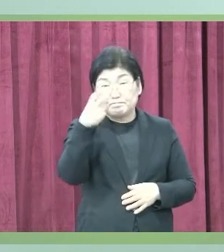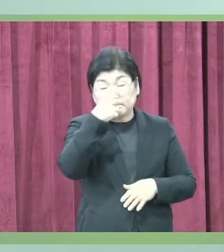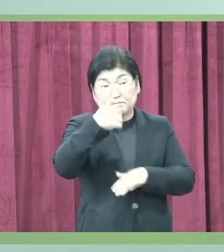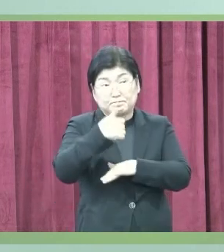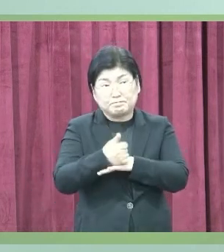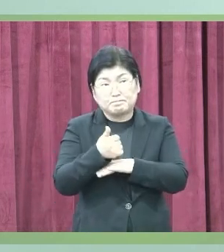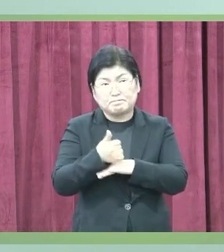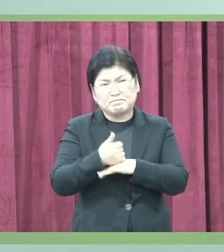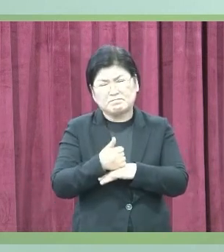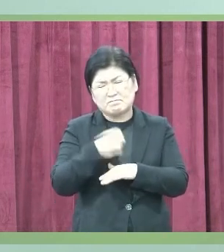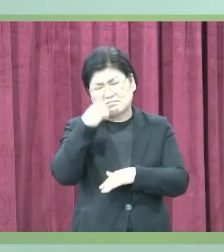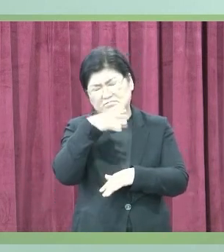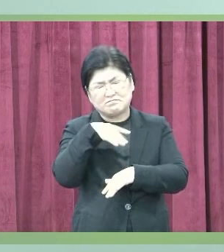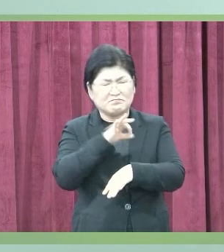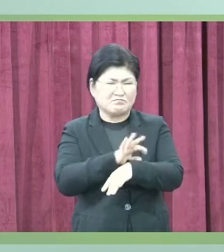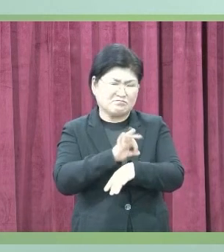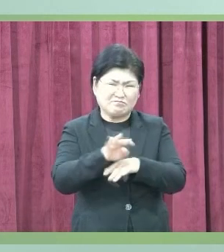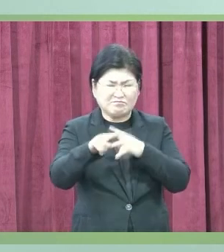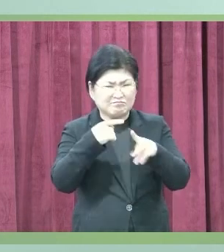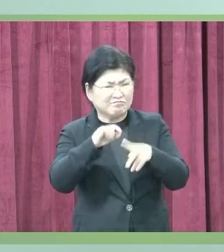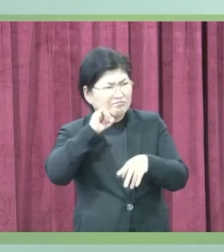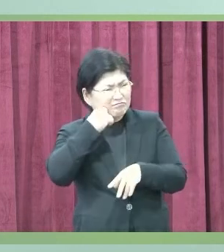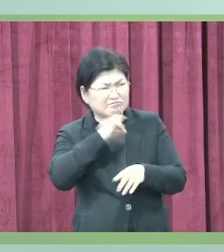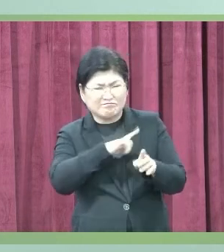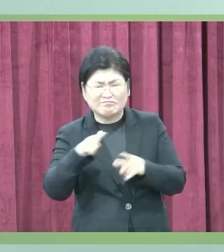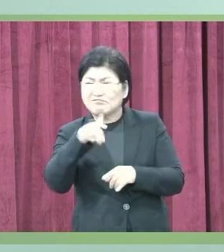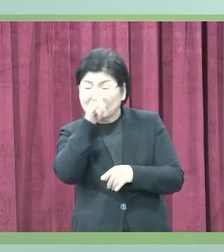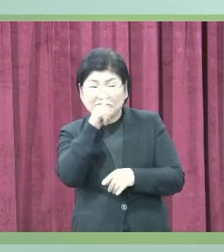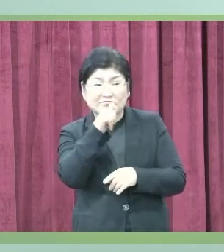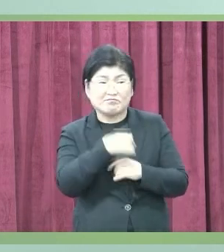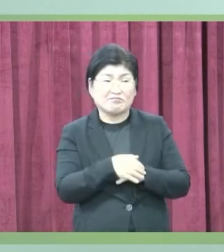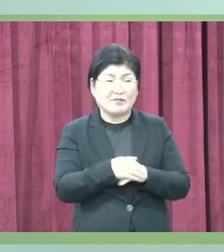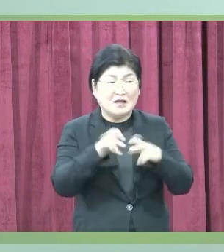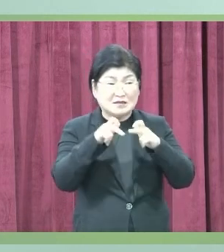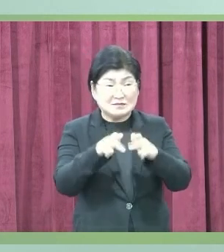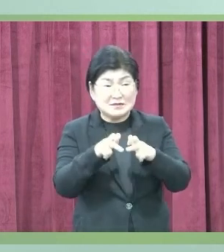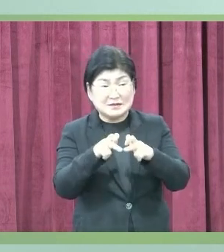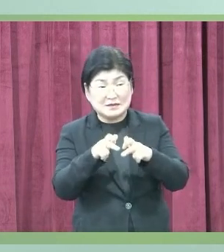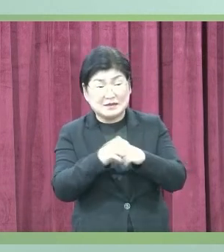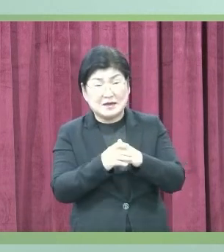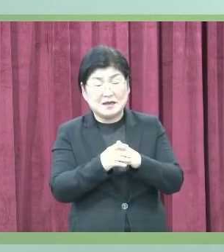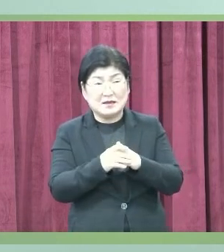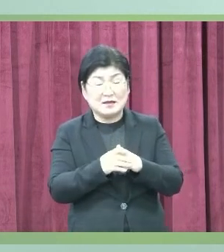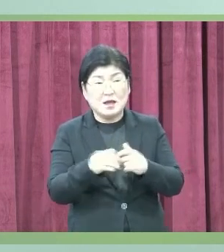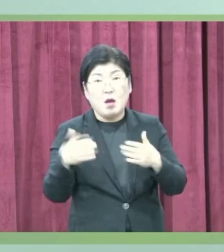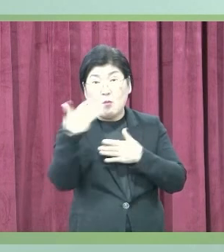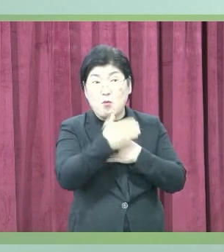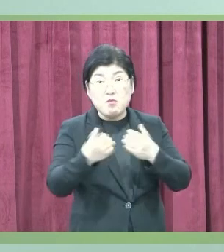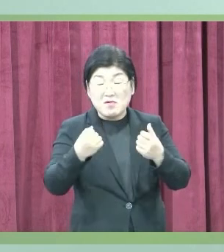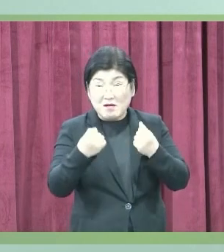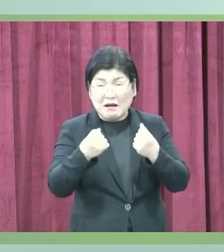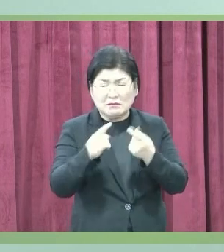결과가 형식적이고 결과에 대해서 이해하기 어렵다라는 부분이 있었는데요. 특히 장애인 같은 경우에는 건강에 대한